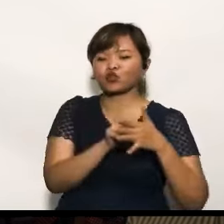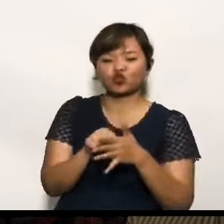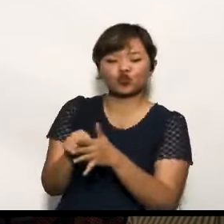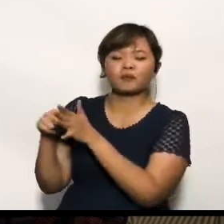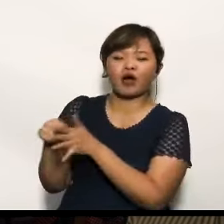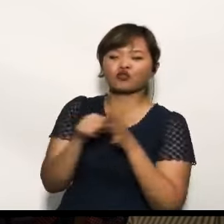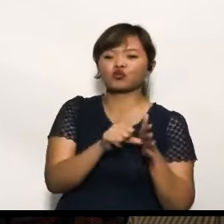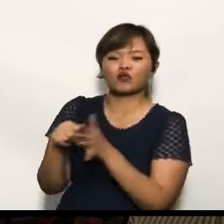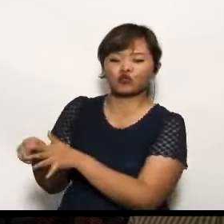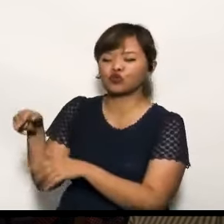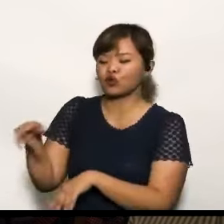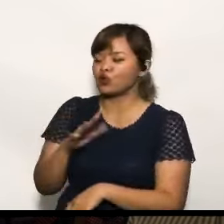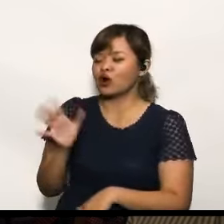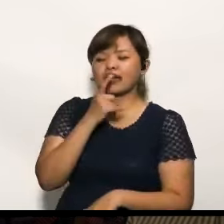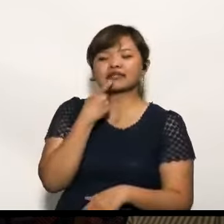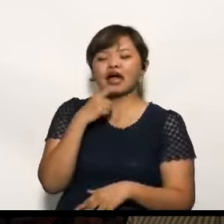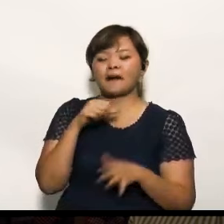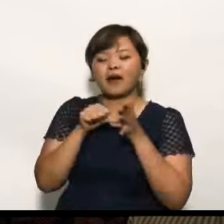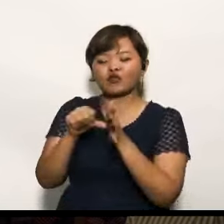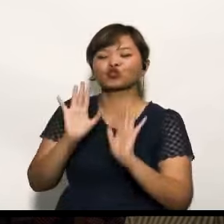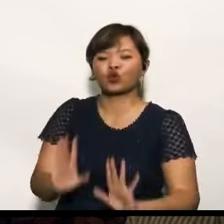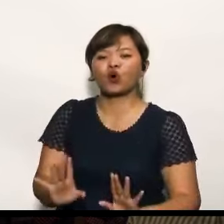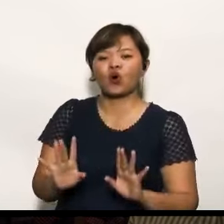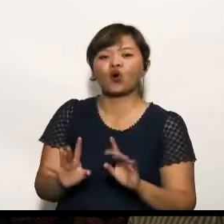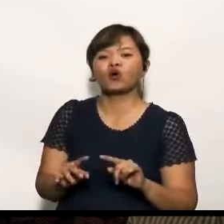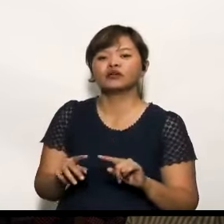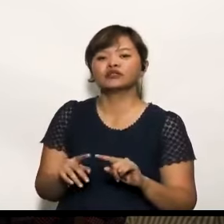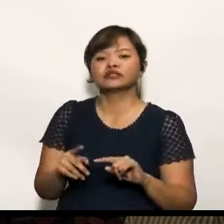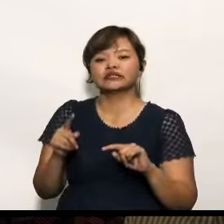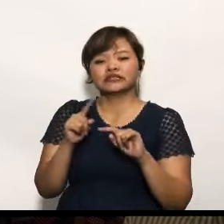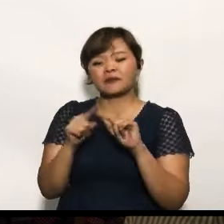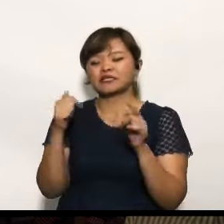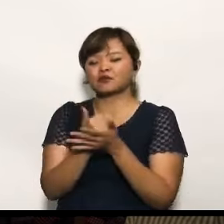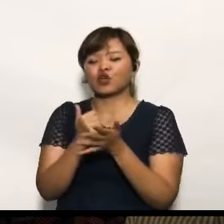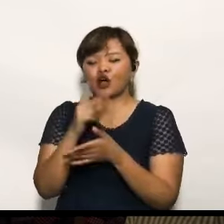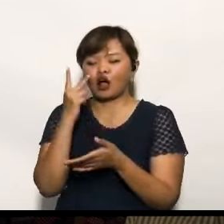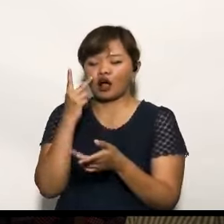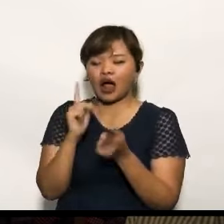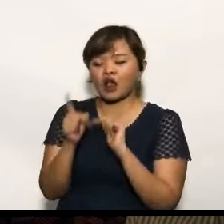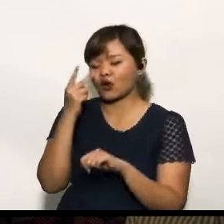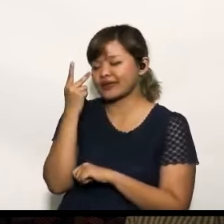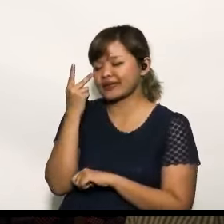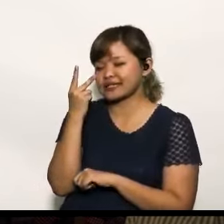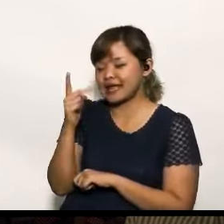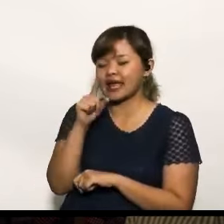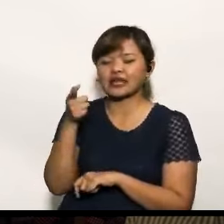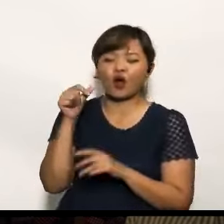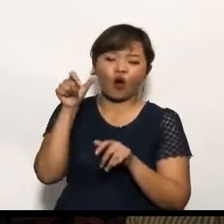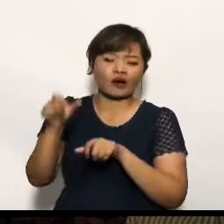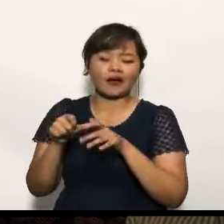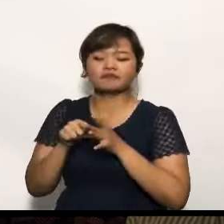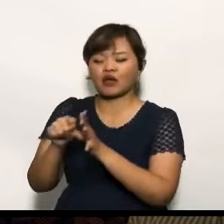begitu doang. Enggak, sebenarnya pada saat kita membantu orang, we are fulfilling the law of Christ. Kita memenuhi hukum